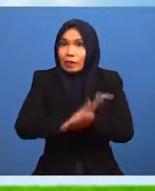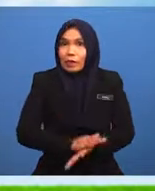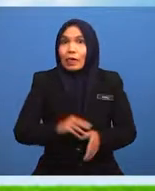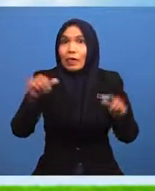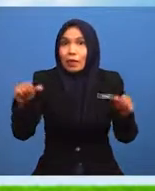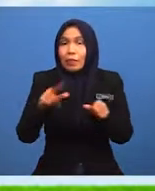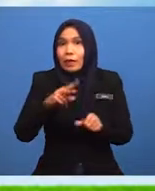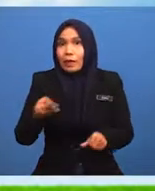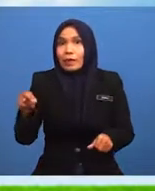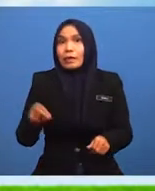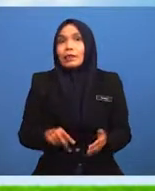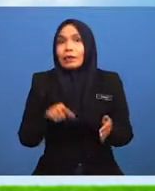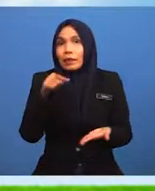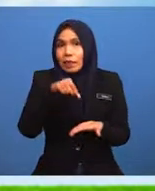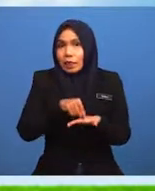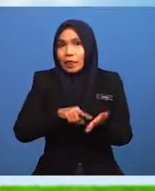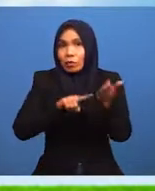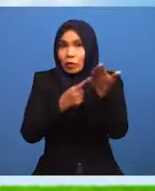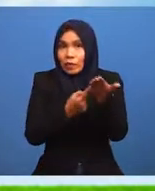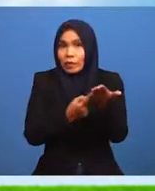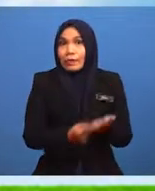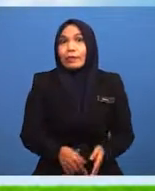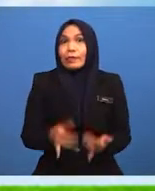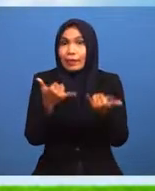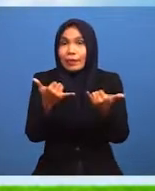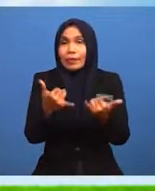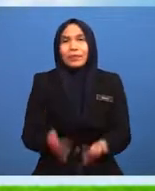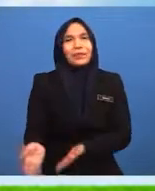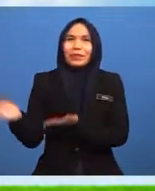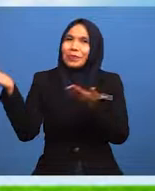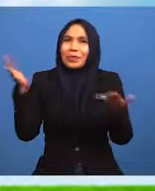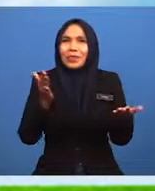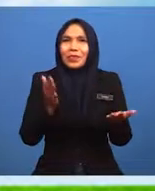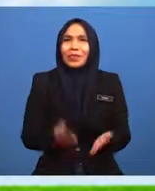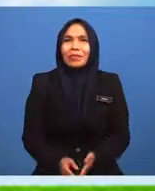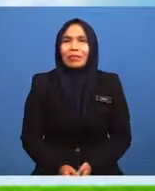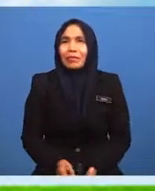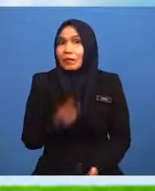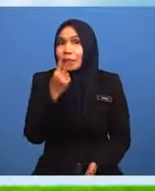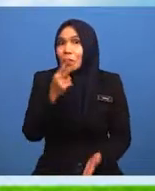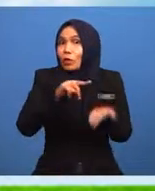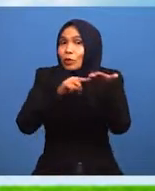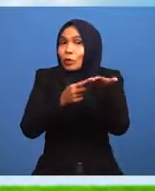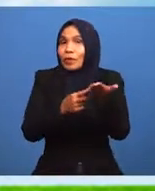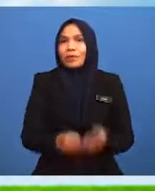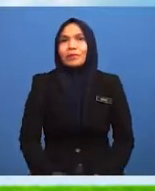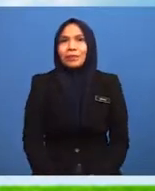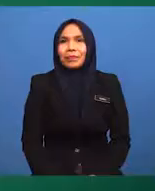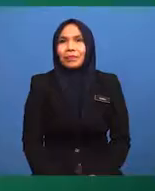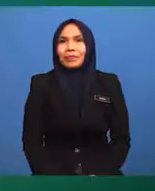Baik murid-murid, jom mengimbas kembali cara-cara hemat tinggi dalam